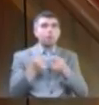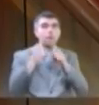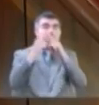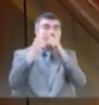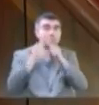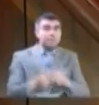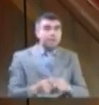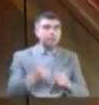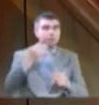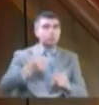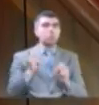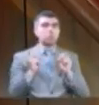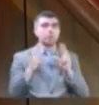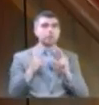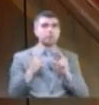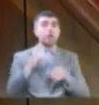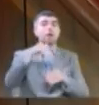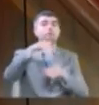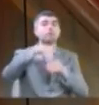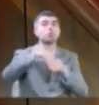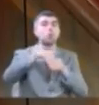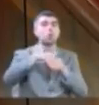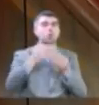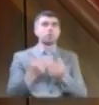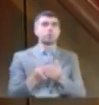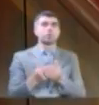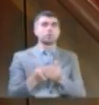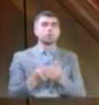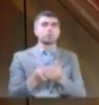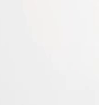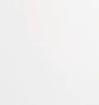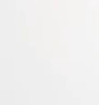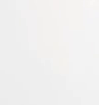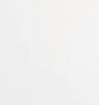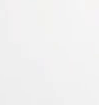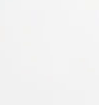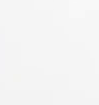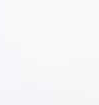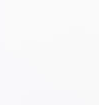عبد الخبط خرجها، راه عندنا صندوق الحمد لله عنده شكرا السيد الوزير.